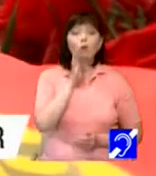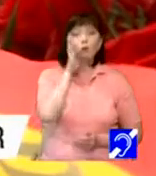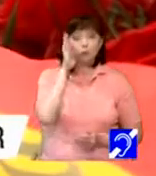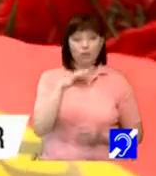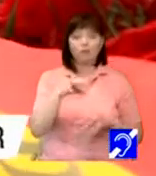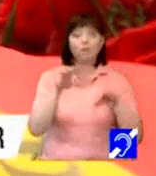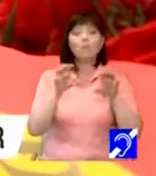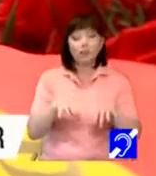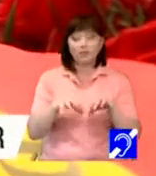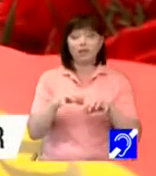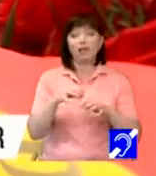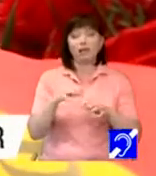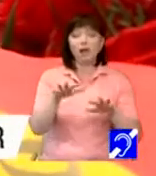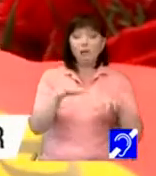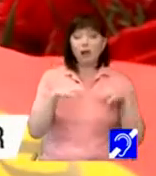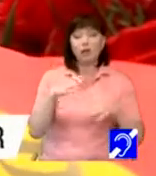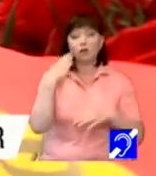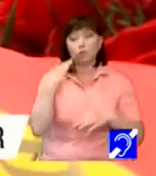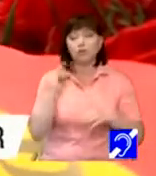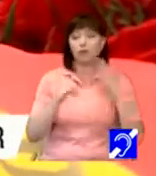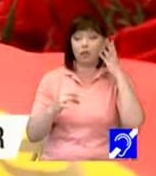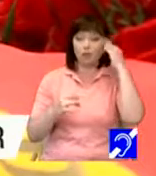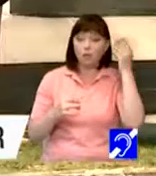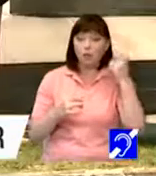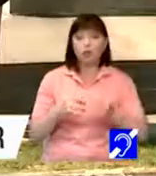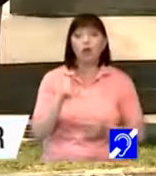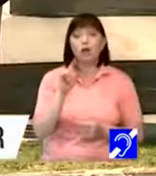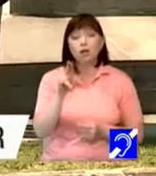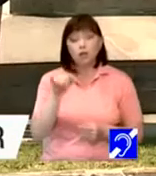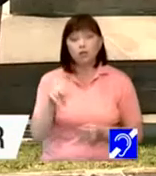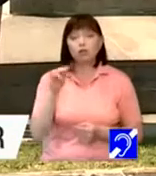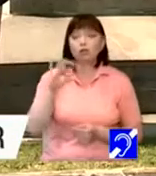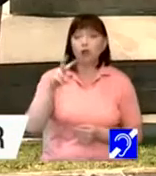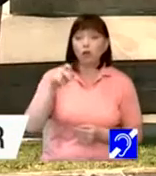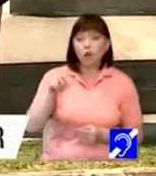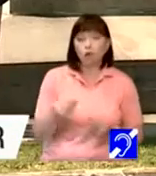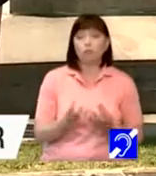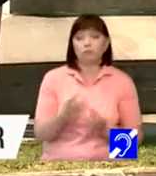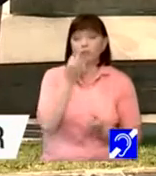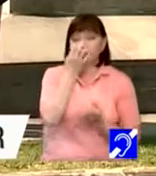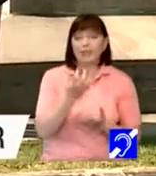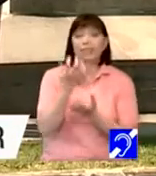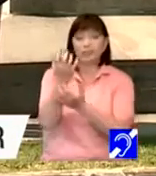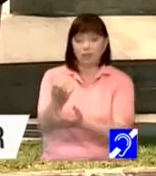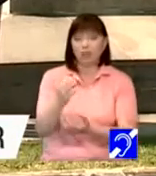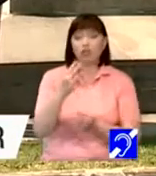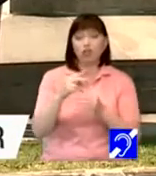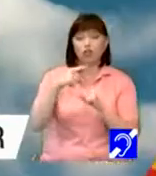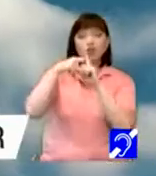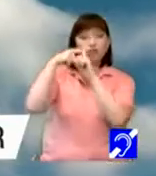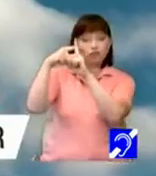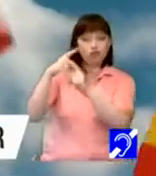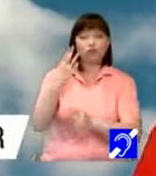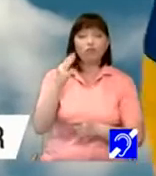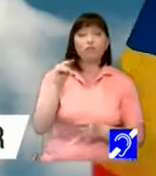Dimineața, președinții Senatului și Camerei Deputaților din România, Florin Câțu și Marcel Ciolacu, au depus flori la monumentul domnitorului Ștefan cel Mare